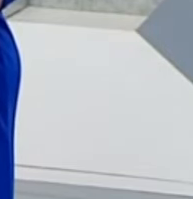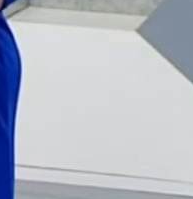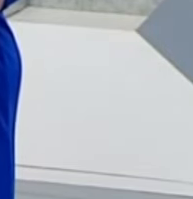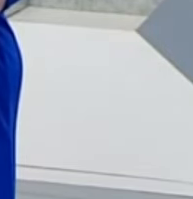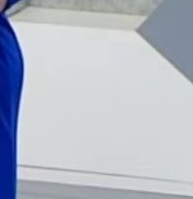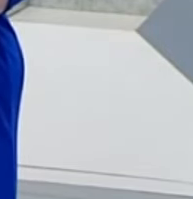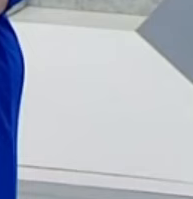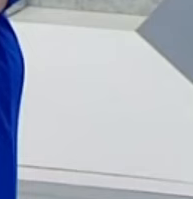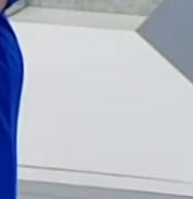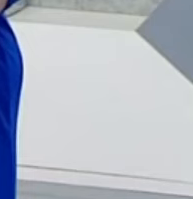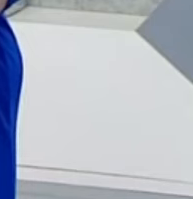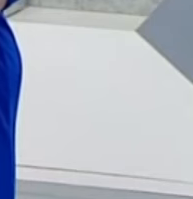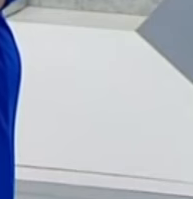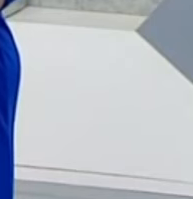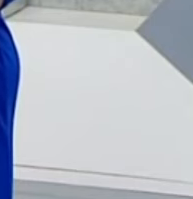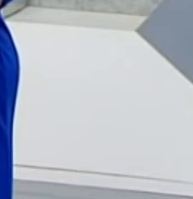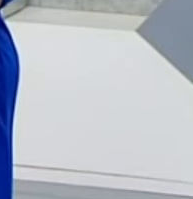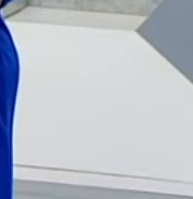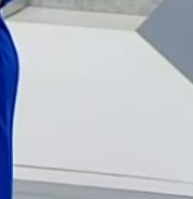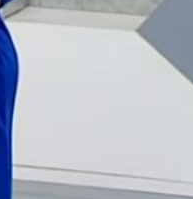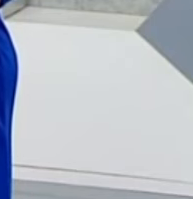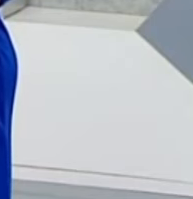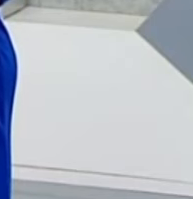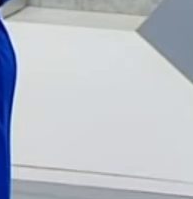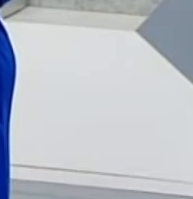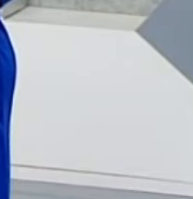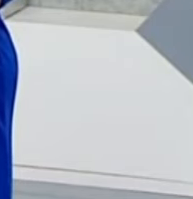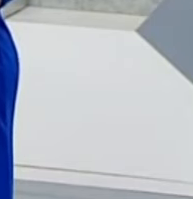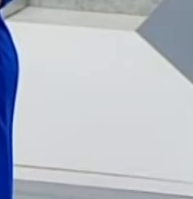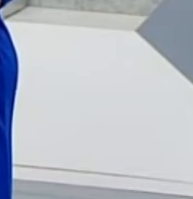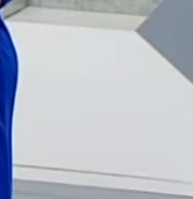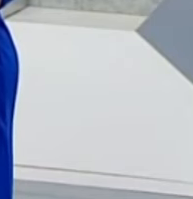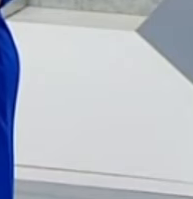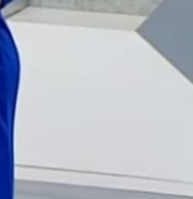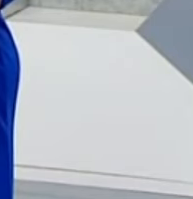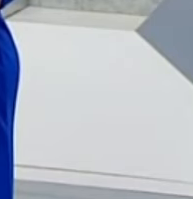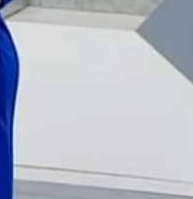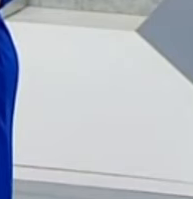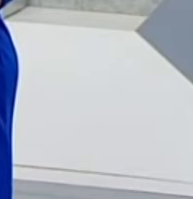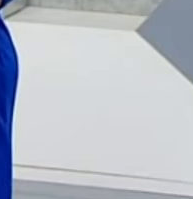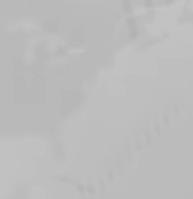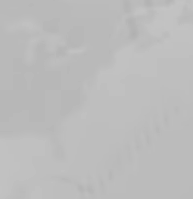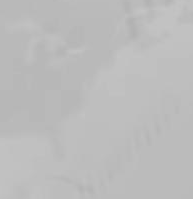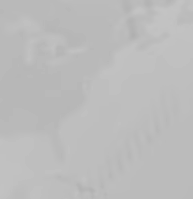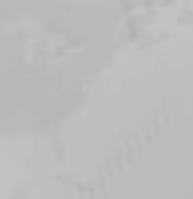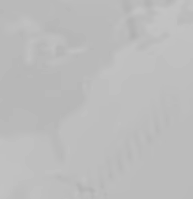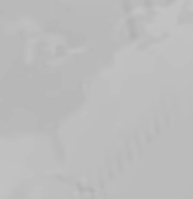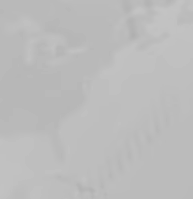GMA Pinoy TV at sa www.gmanews.tv.